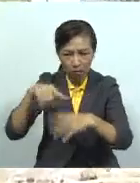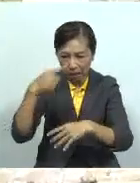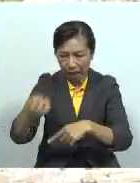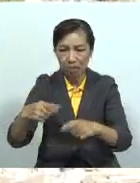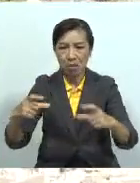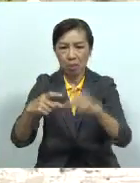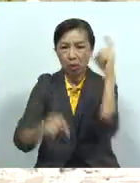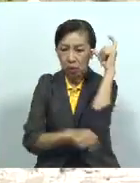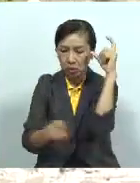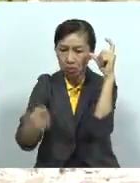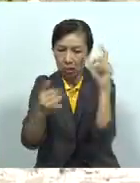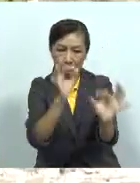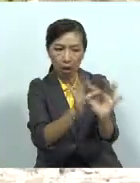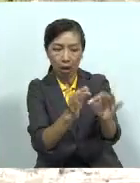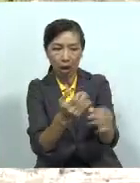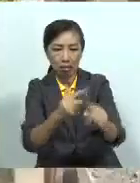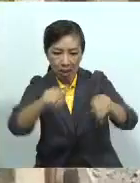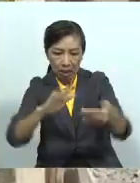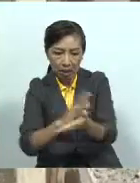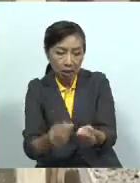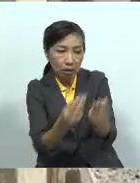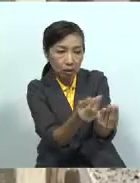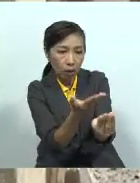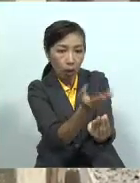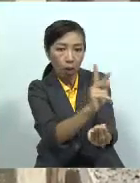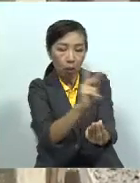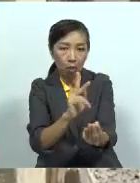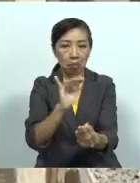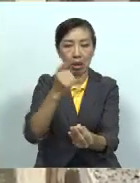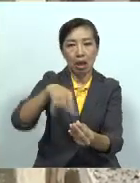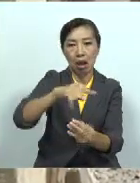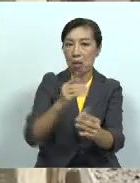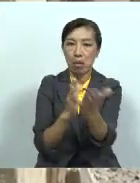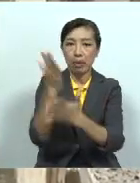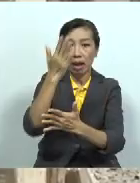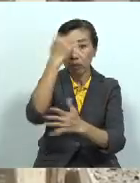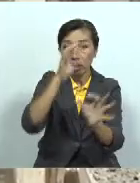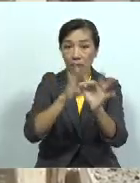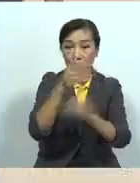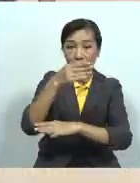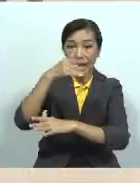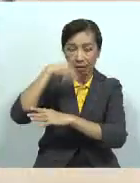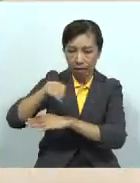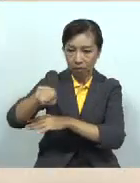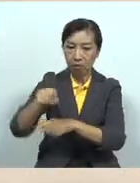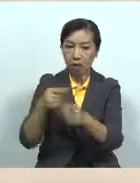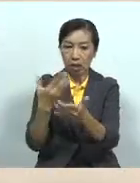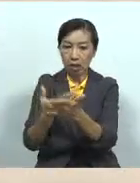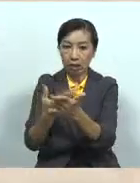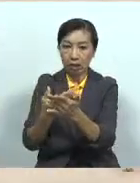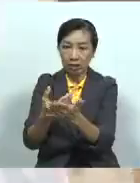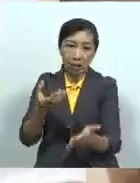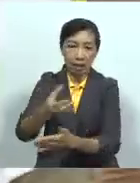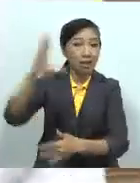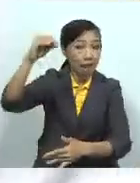การแห่งรัฐจะกู้ไม่ผ่านเนื่องจากเกณฑ์ธนาคารแห่งประเทศไทยกำหนดให้วางเงินดาวที่เข้มขึ้นจึงได้ดึงธน